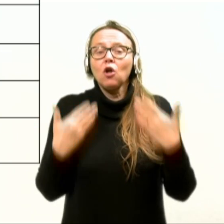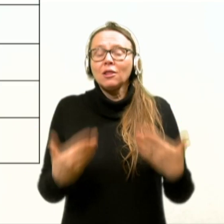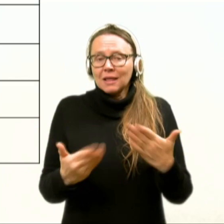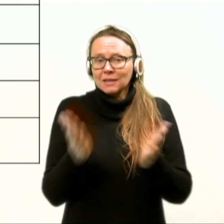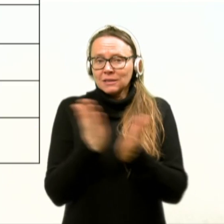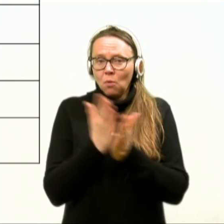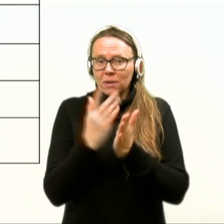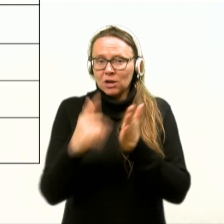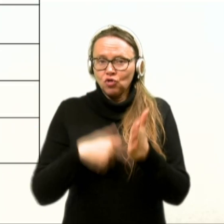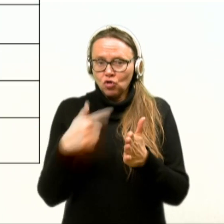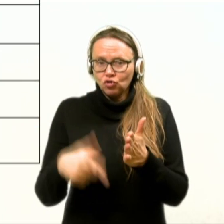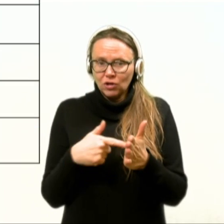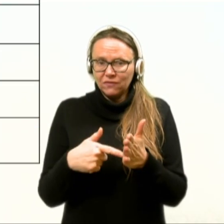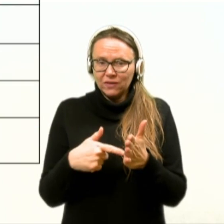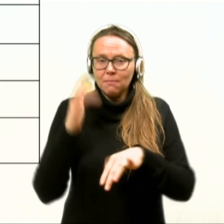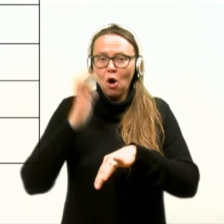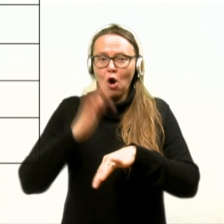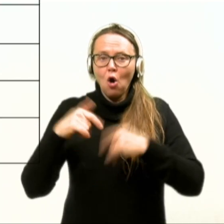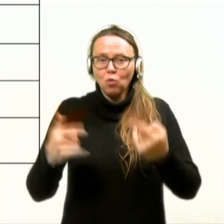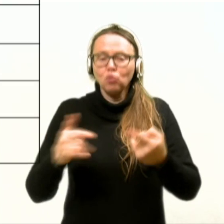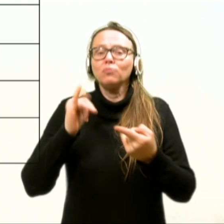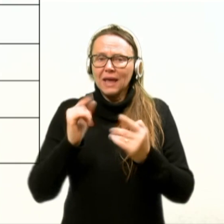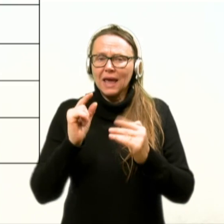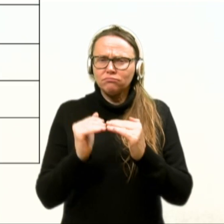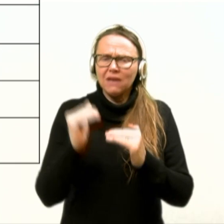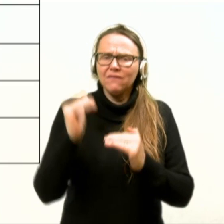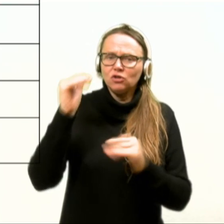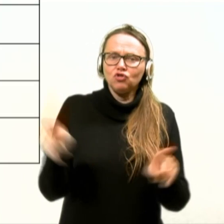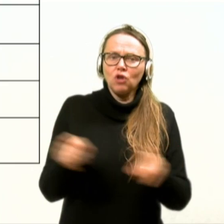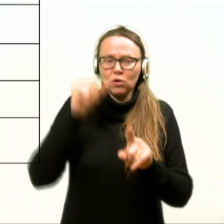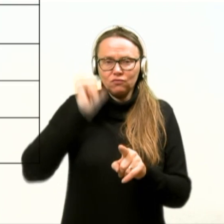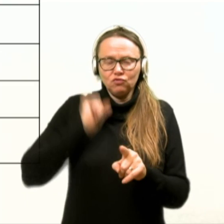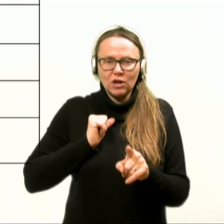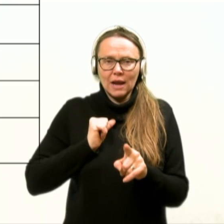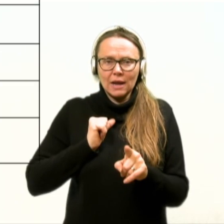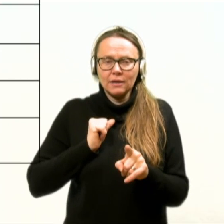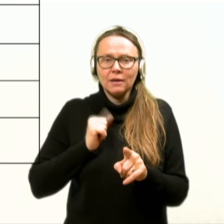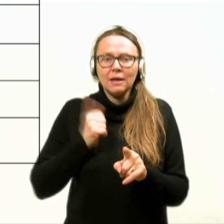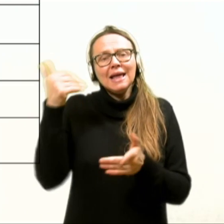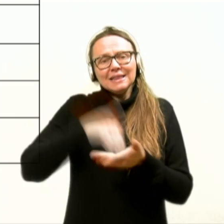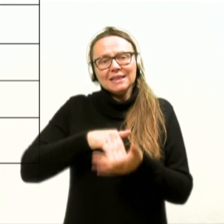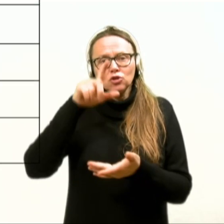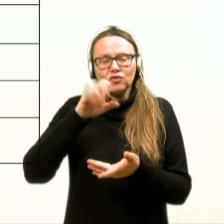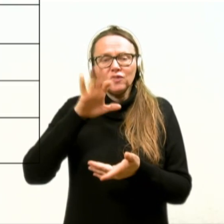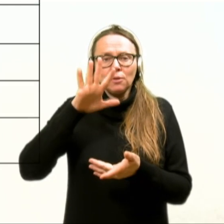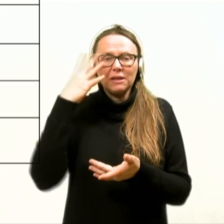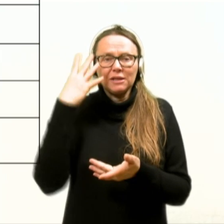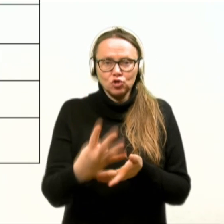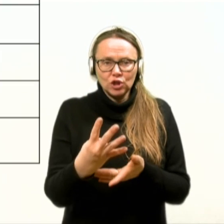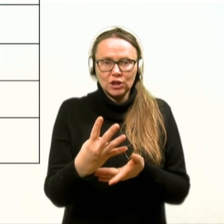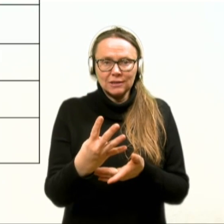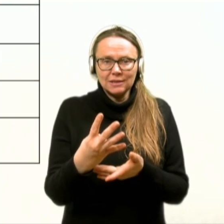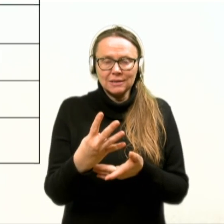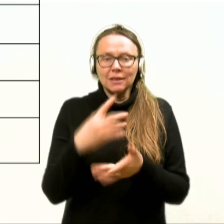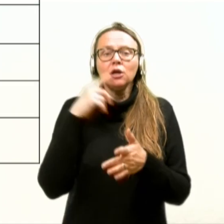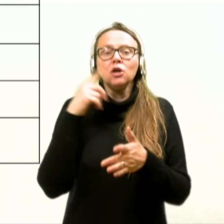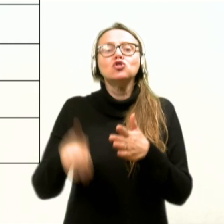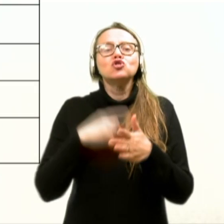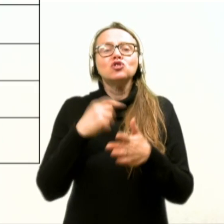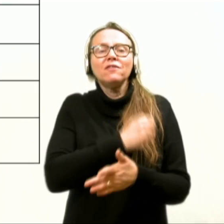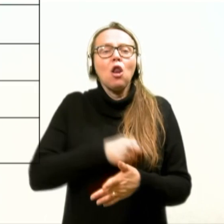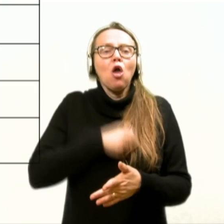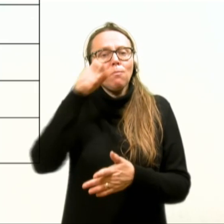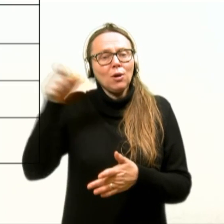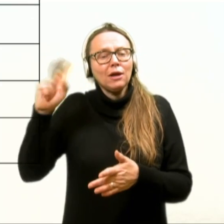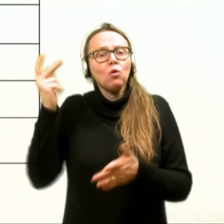povprečno število okužb je višje, kot je bilo včeraj, znaša 1245. Število bolnikov,